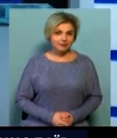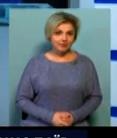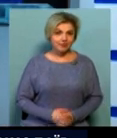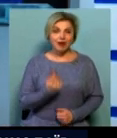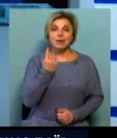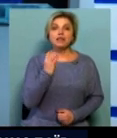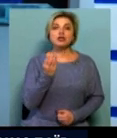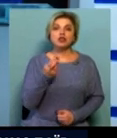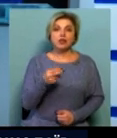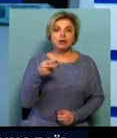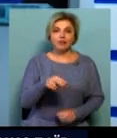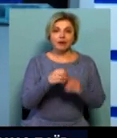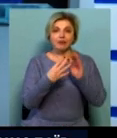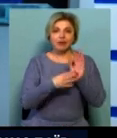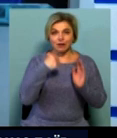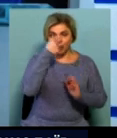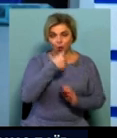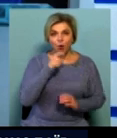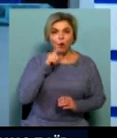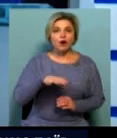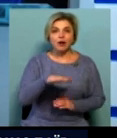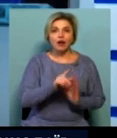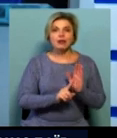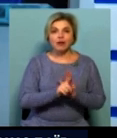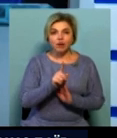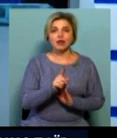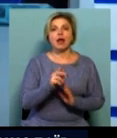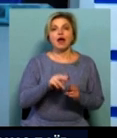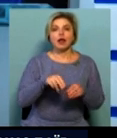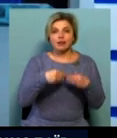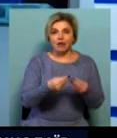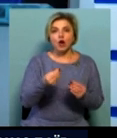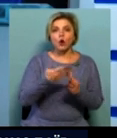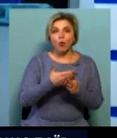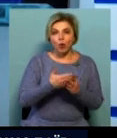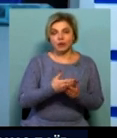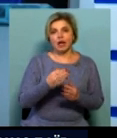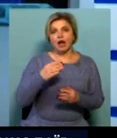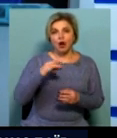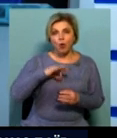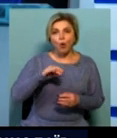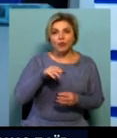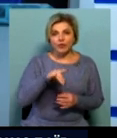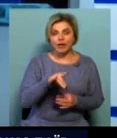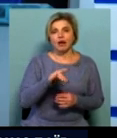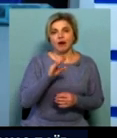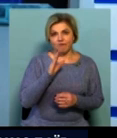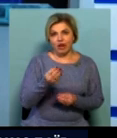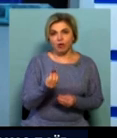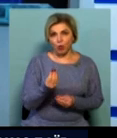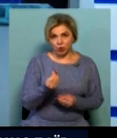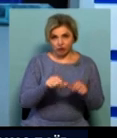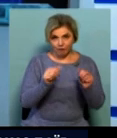З 1 січня 2019 року в Україні запроваджується надання пільг та субсидій у грошовій формі, так звана монетизація.